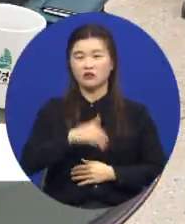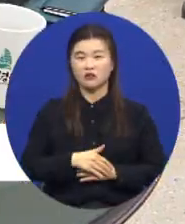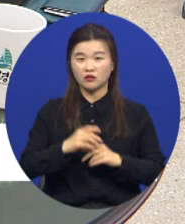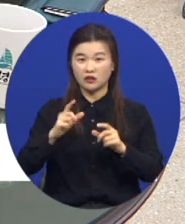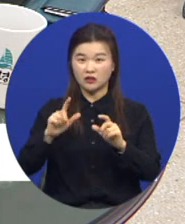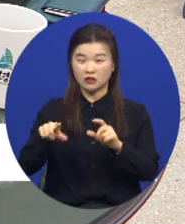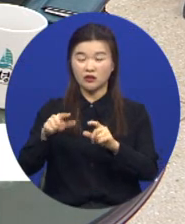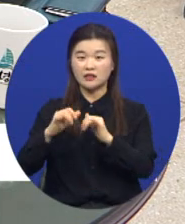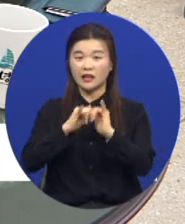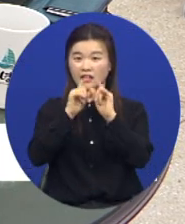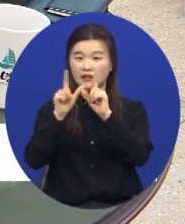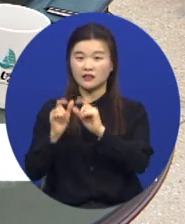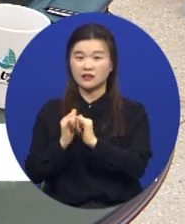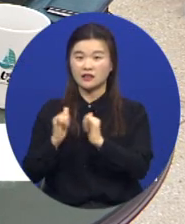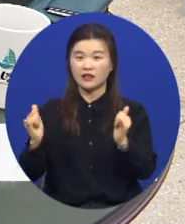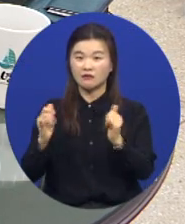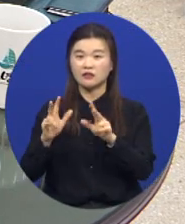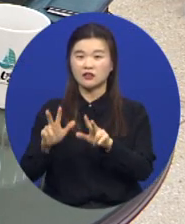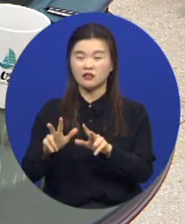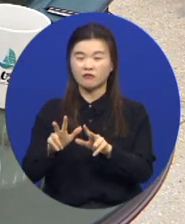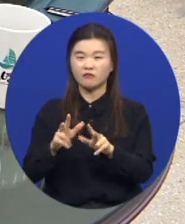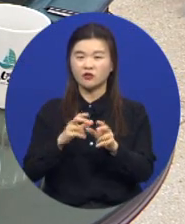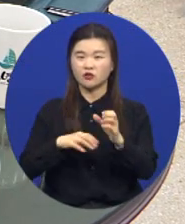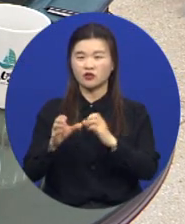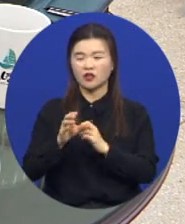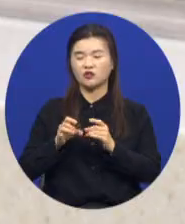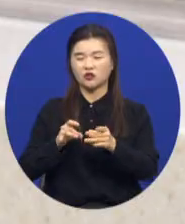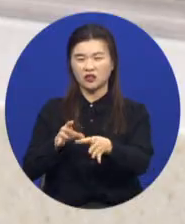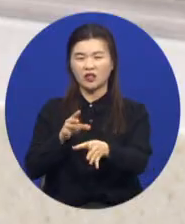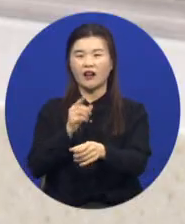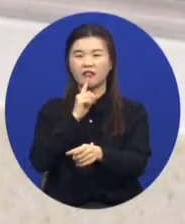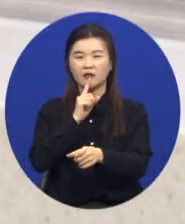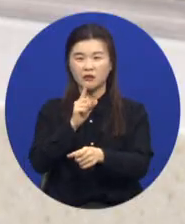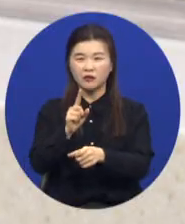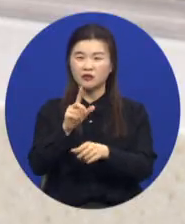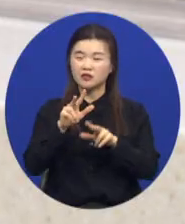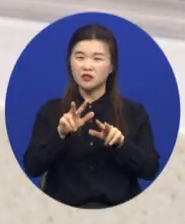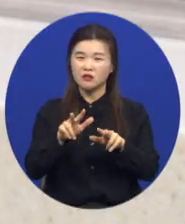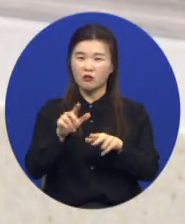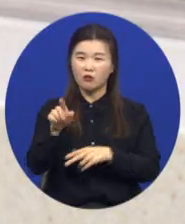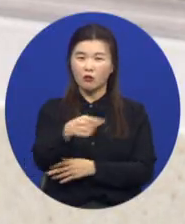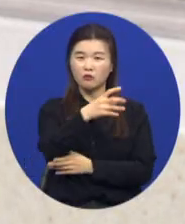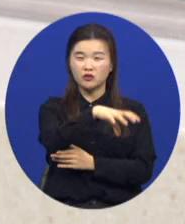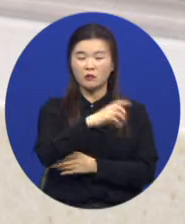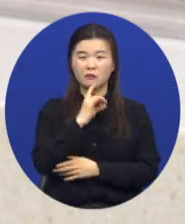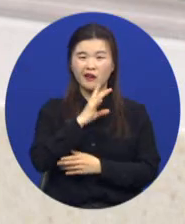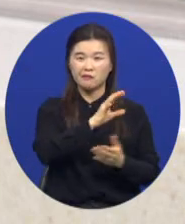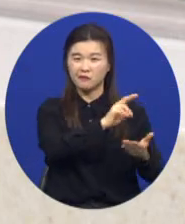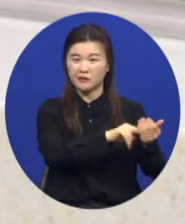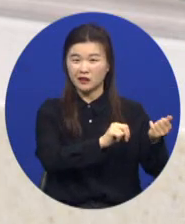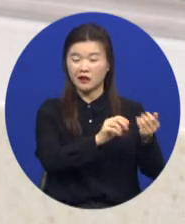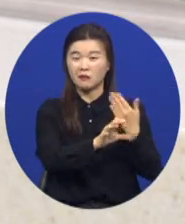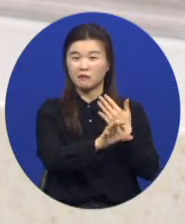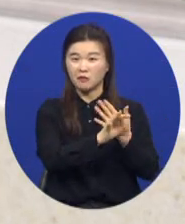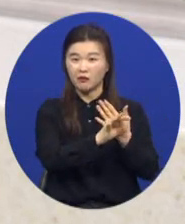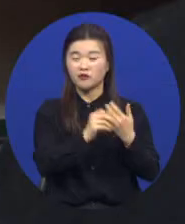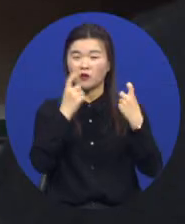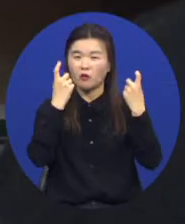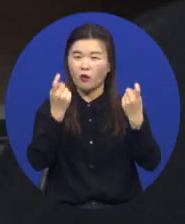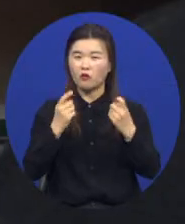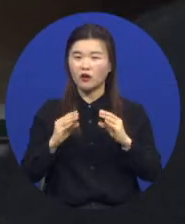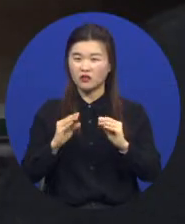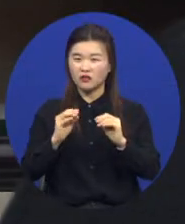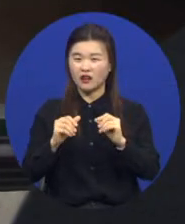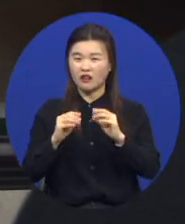주민들은 한라그룹 이 추자 유치를 한다 면서 알짜배기 인 골프장 만 팔아 버리면 관광단지